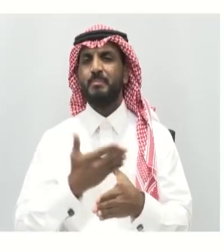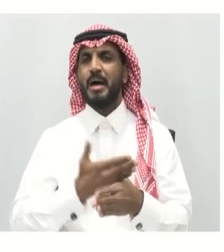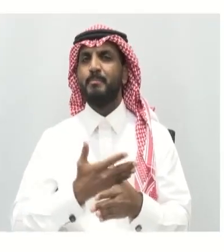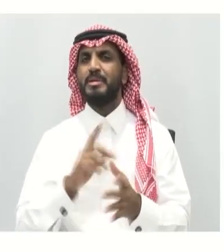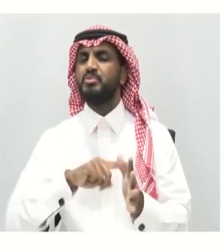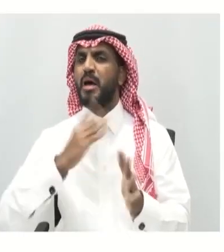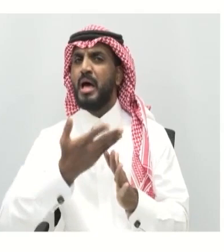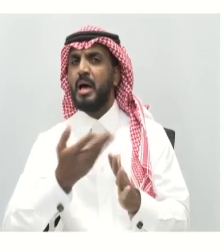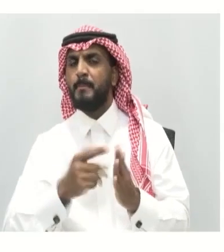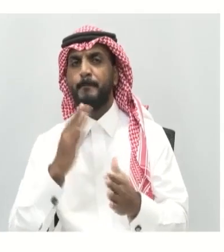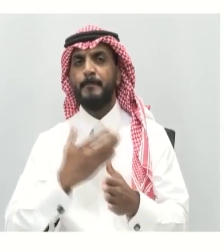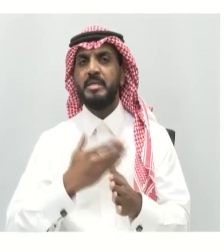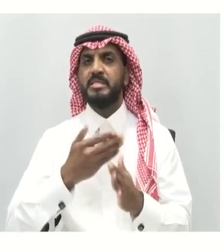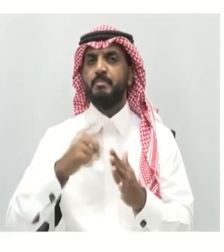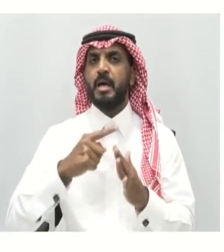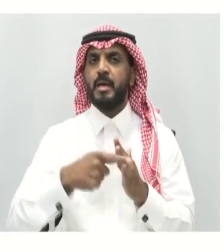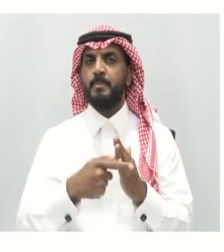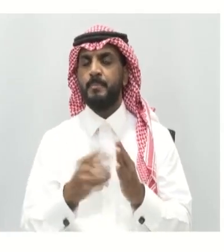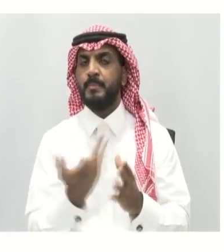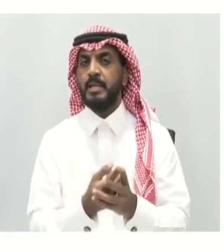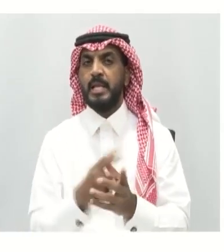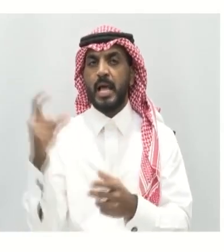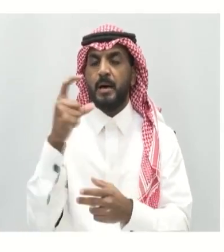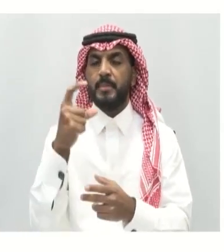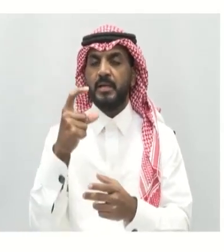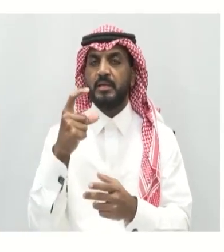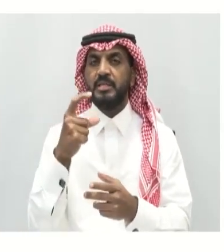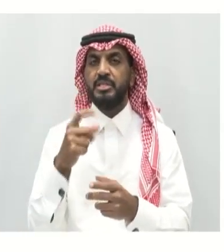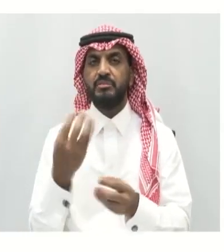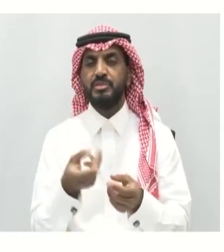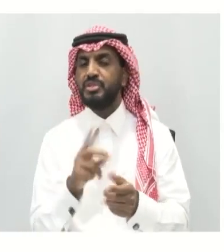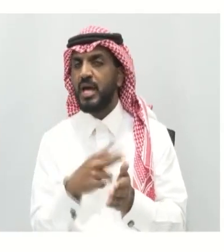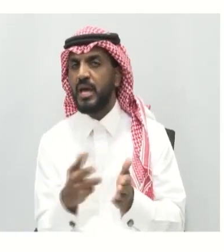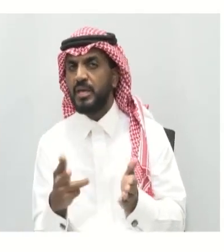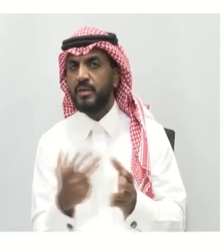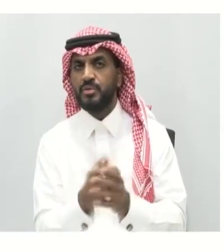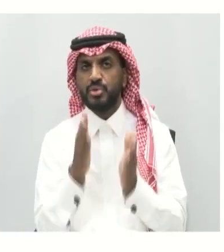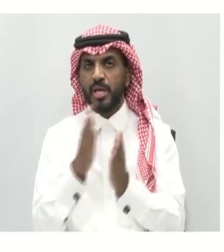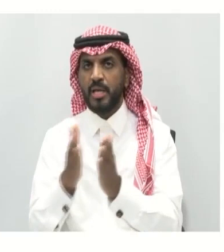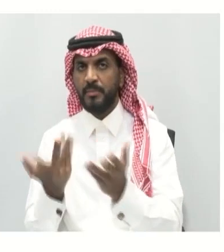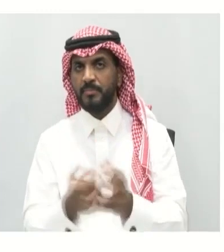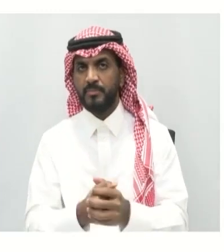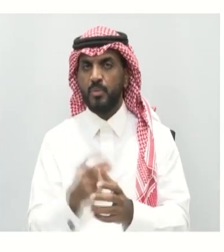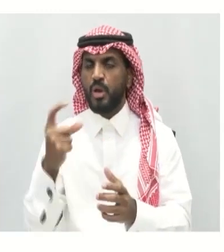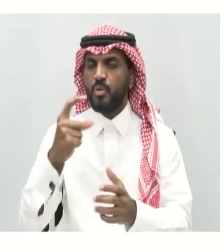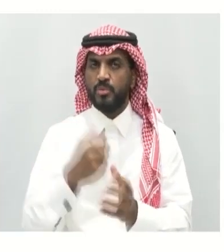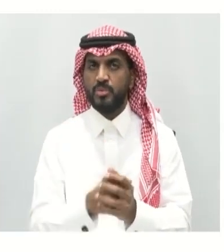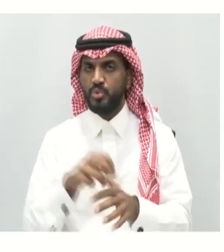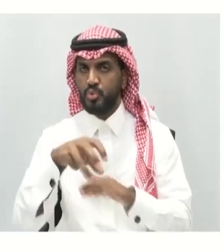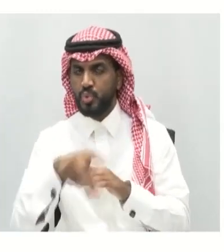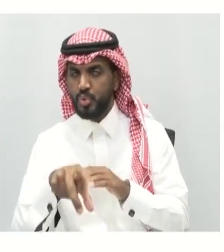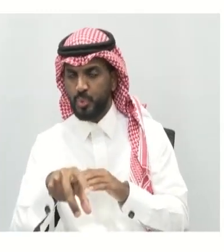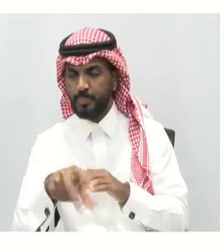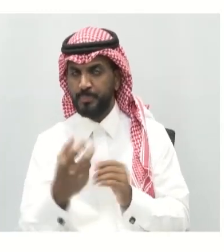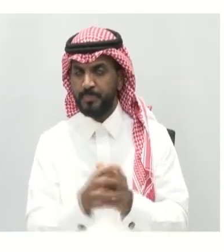السبب ليه القمر يحدث له اطوار واشكال مختلفه قلنا لان الجزء